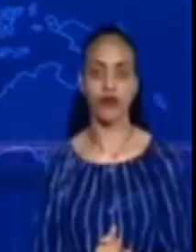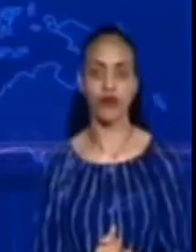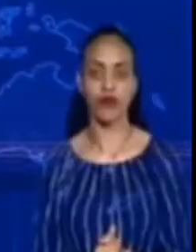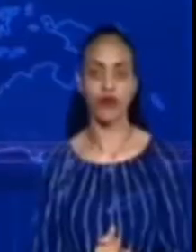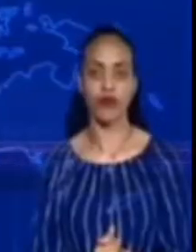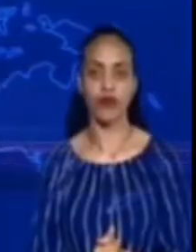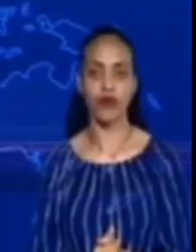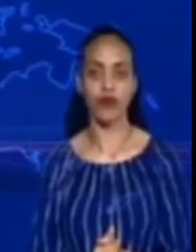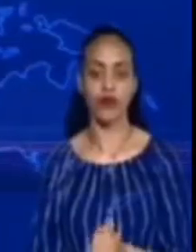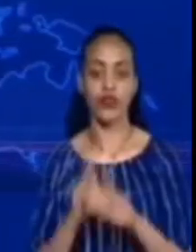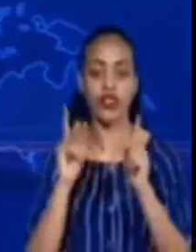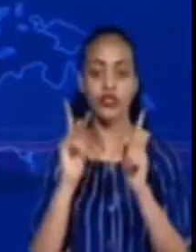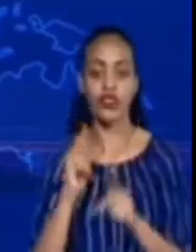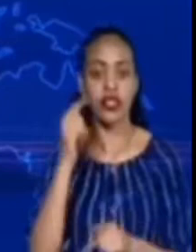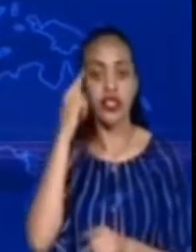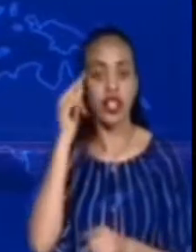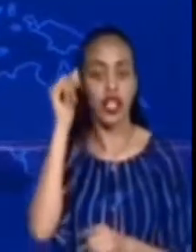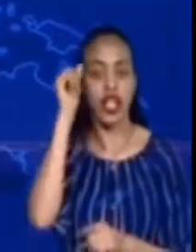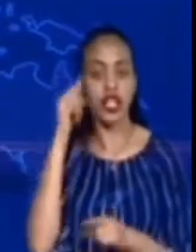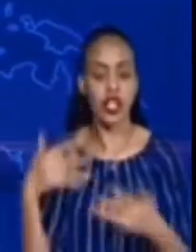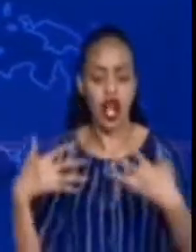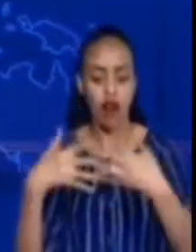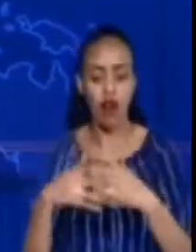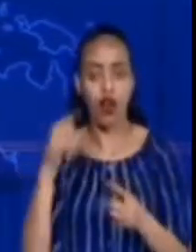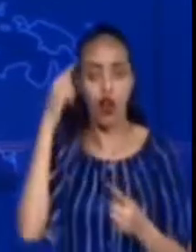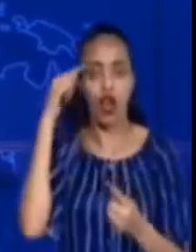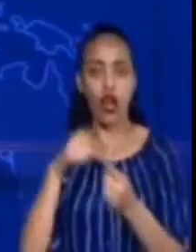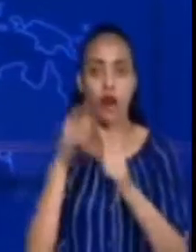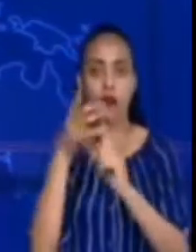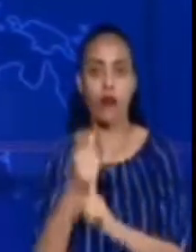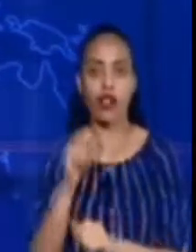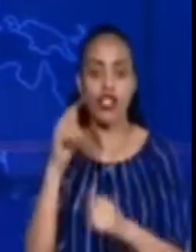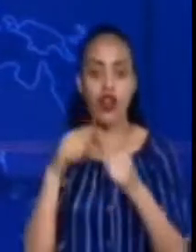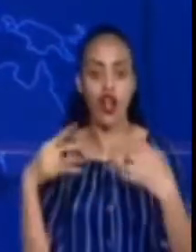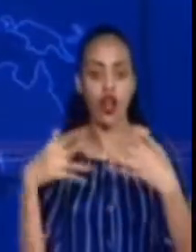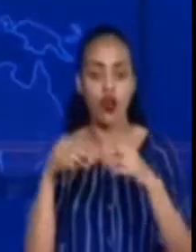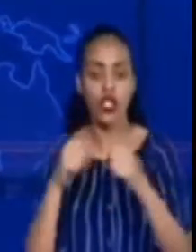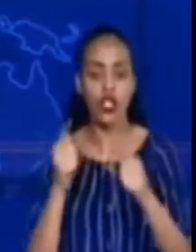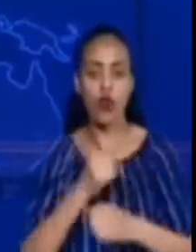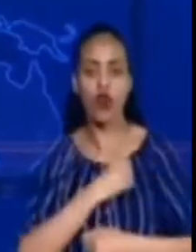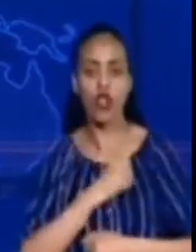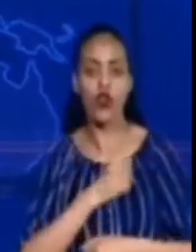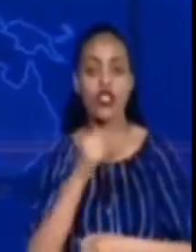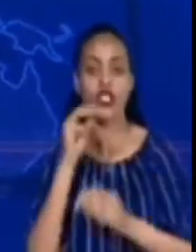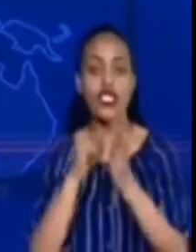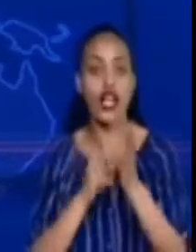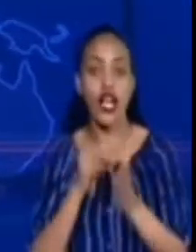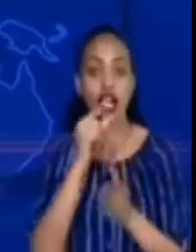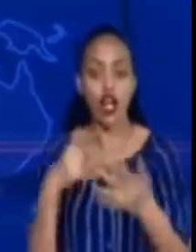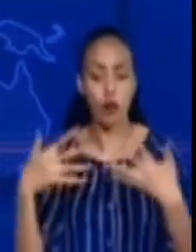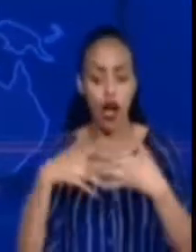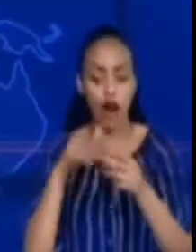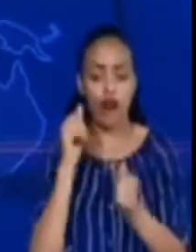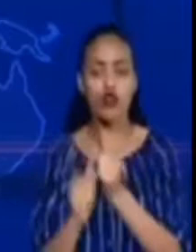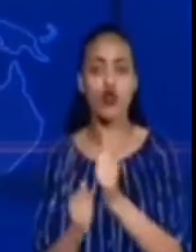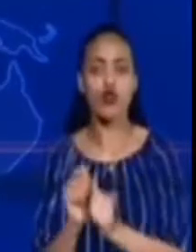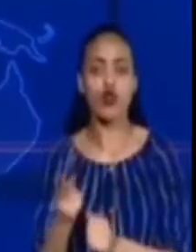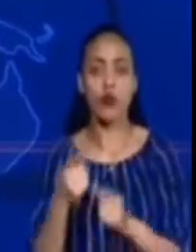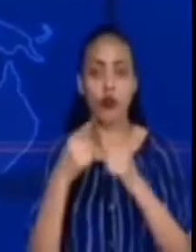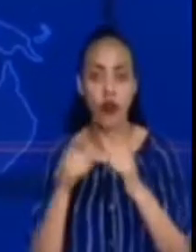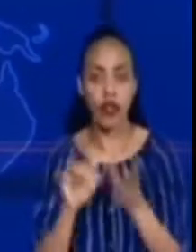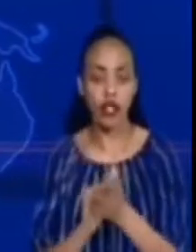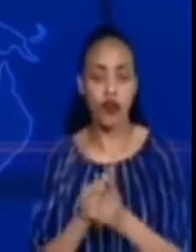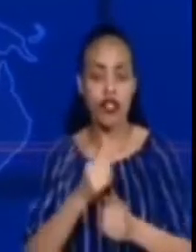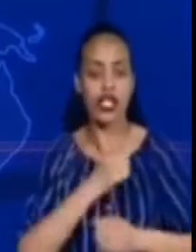አህመዲን ጀበል ጭንቅላታችን ላይ የሚቀመጠው? እስከ መቼ ነው አህመዲን ጀበል ሱሪ የታጠቀ